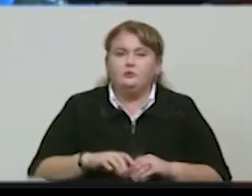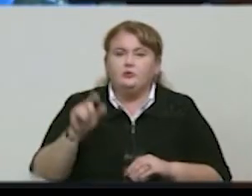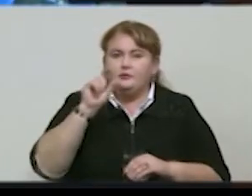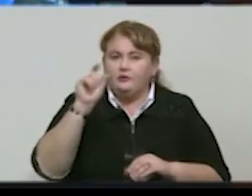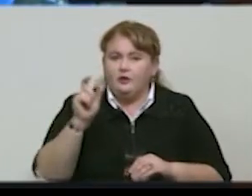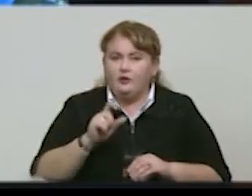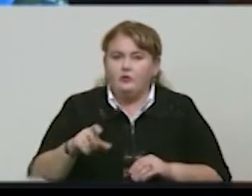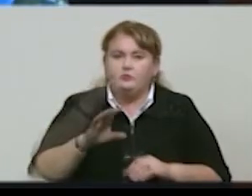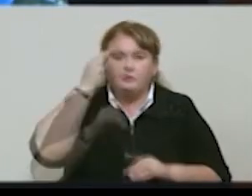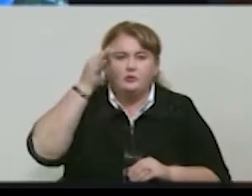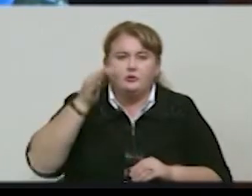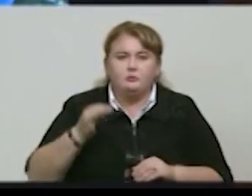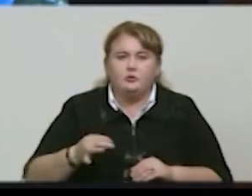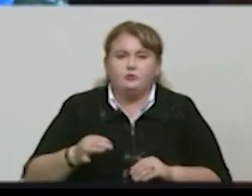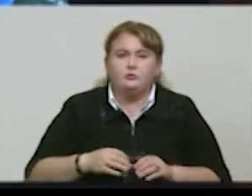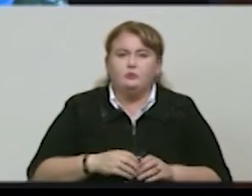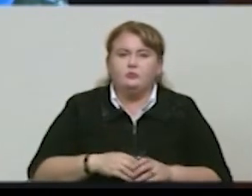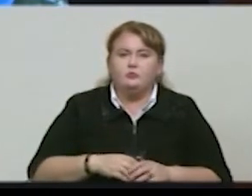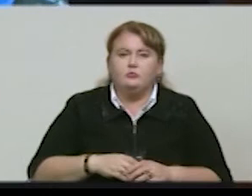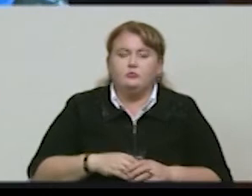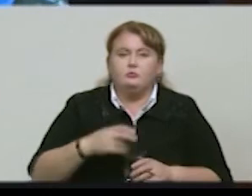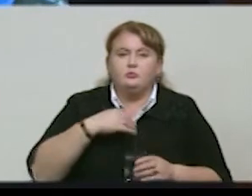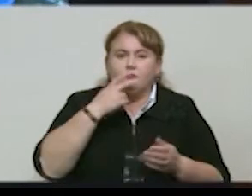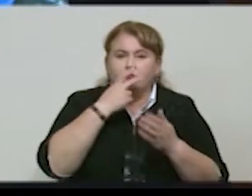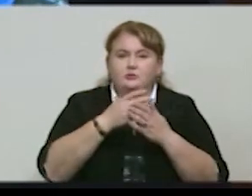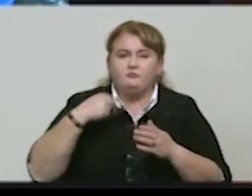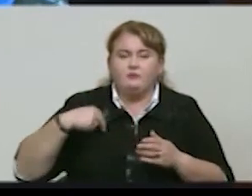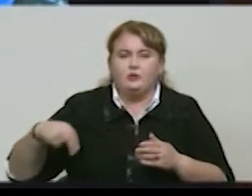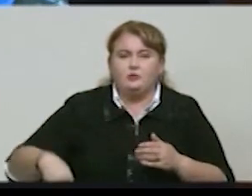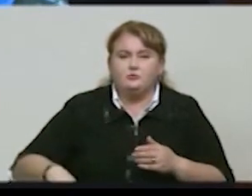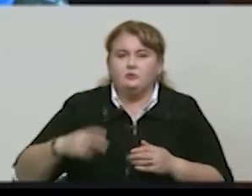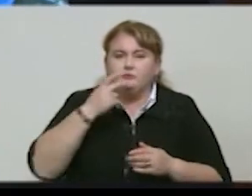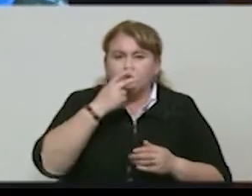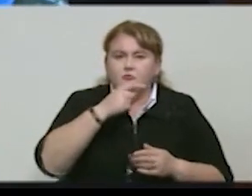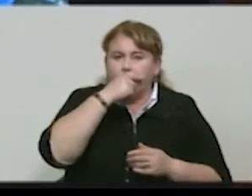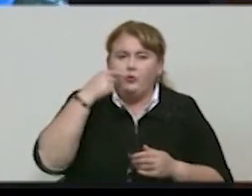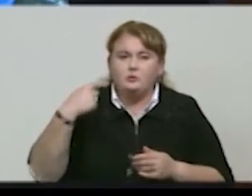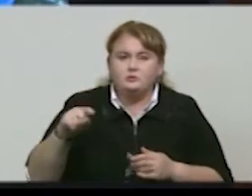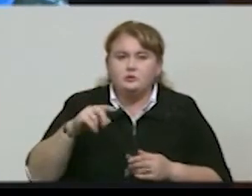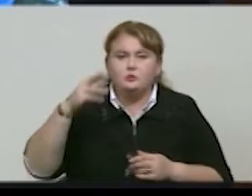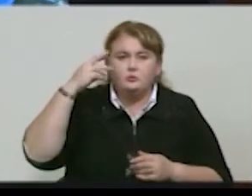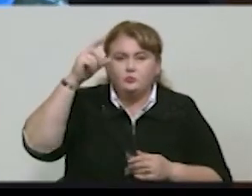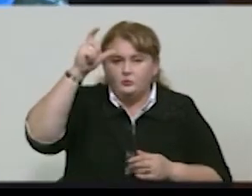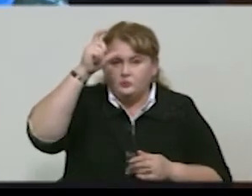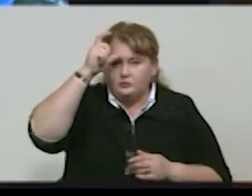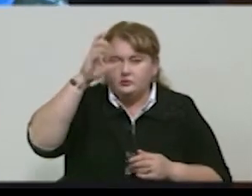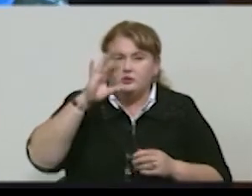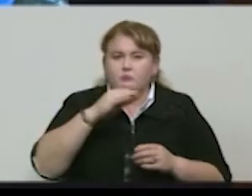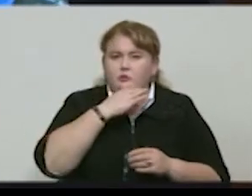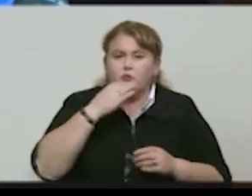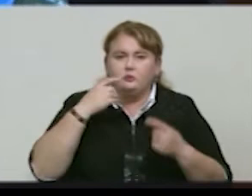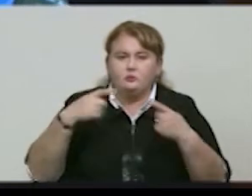Италию, мы видим Испанию, Германию, мы видим Францию, мы видим Россию, Турцию и многие